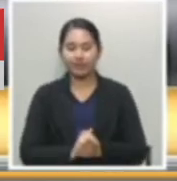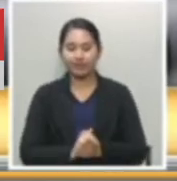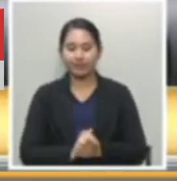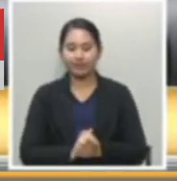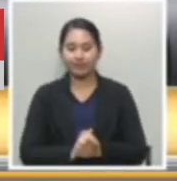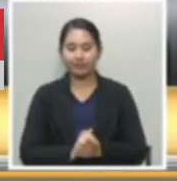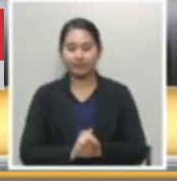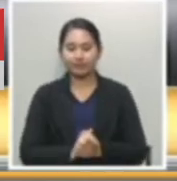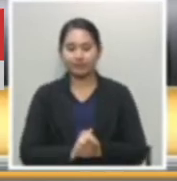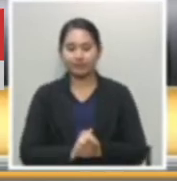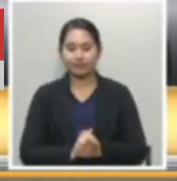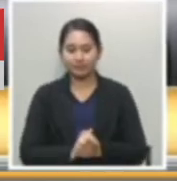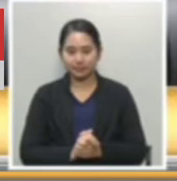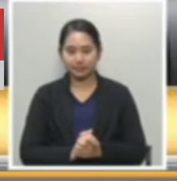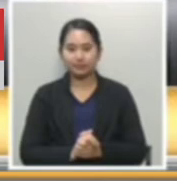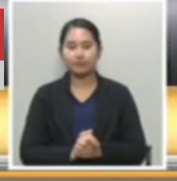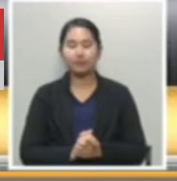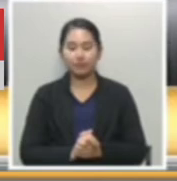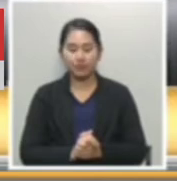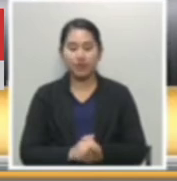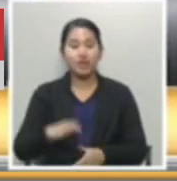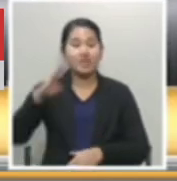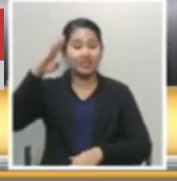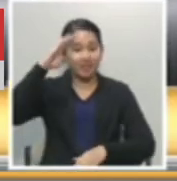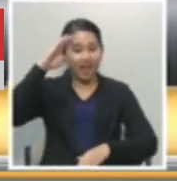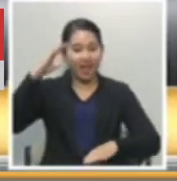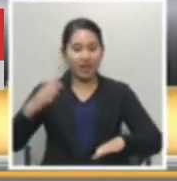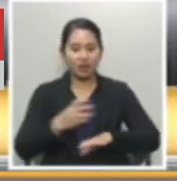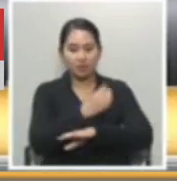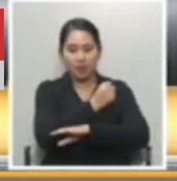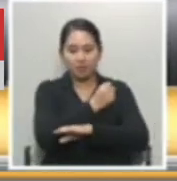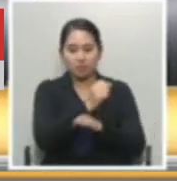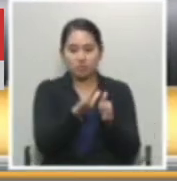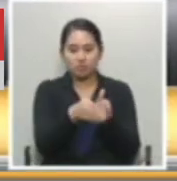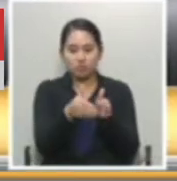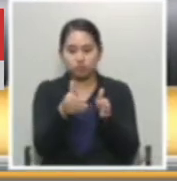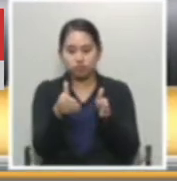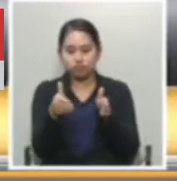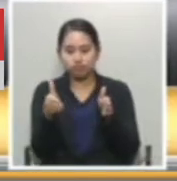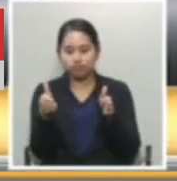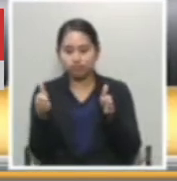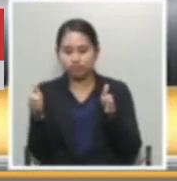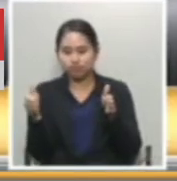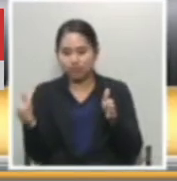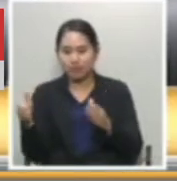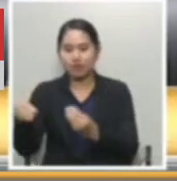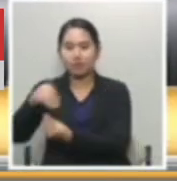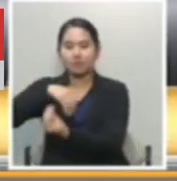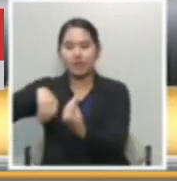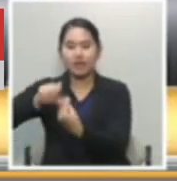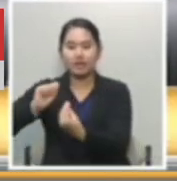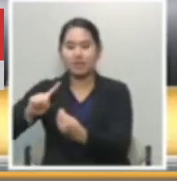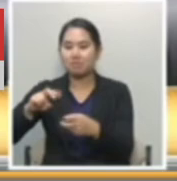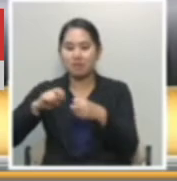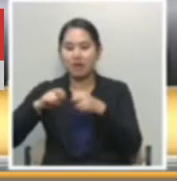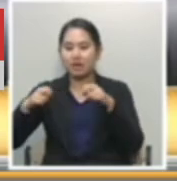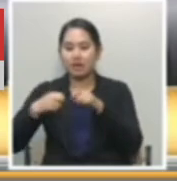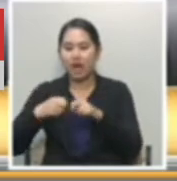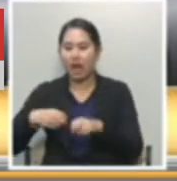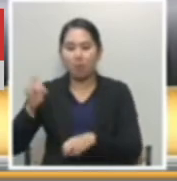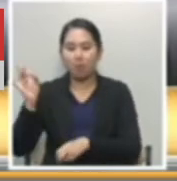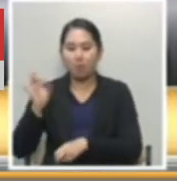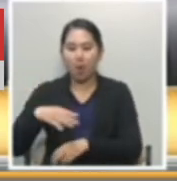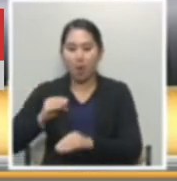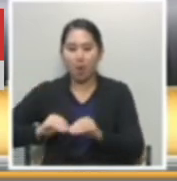หลังจากรัฐประหารเป็นต้นมาเนี่ยผมต้องกราบเรียนท่านประธานปัญหาเศรษฐกิจนั้นรุนแรงมากขึ้นเรื่อย